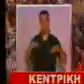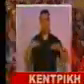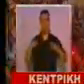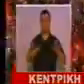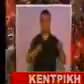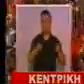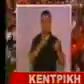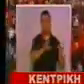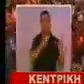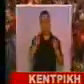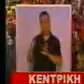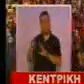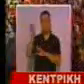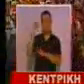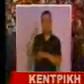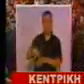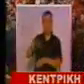είχαν επιλέξει το ΠΑΣΟΚ.